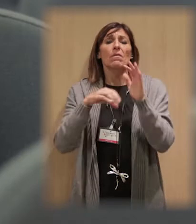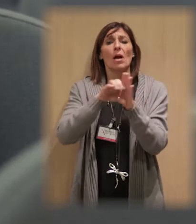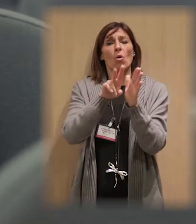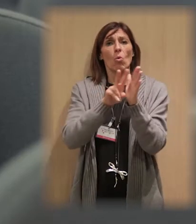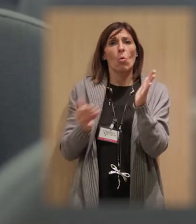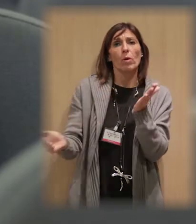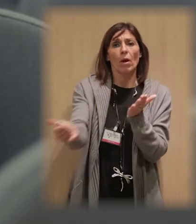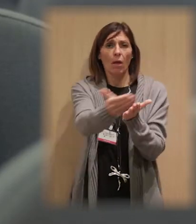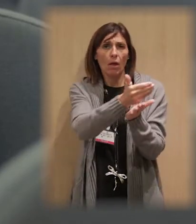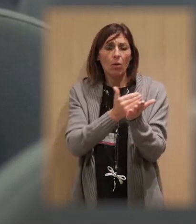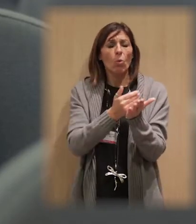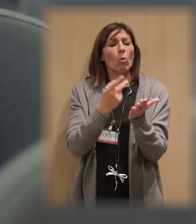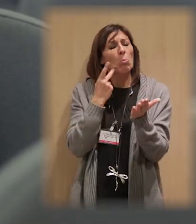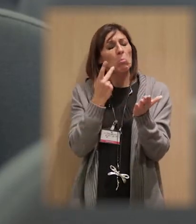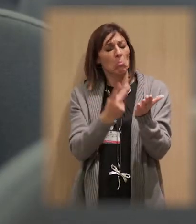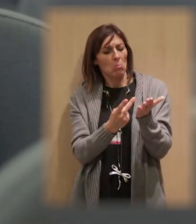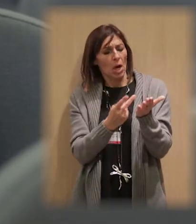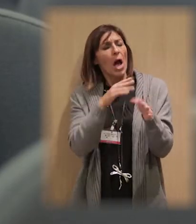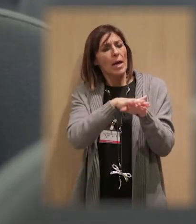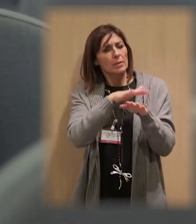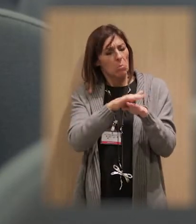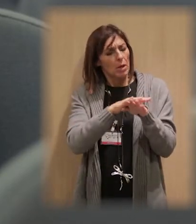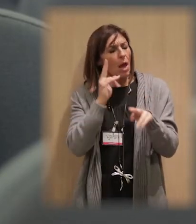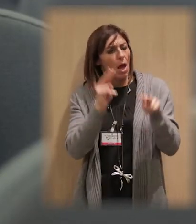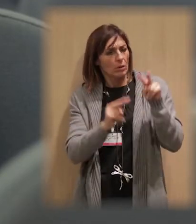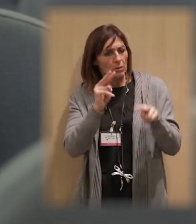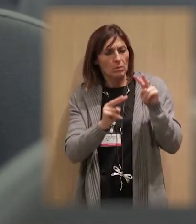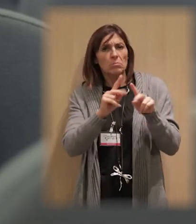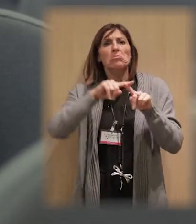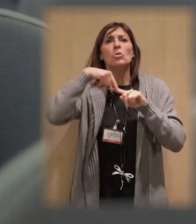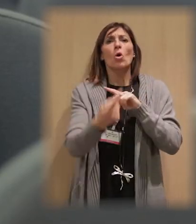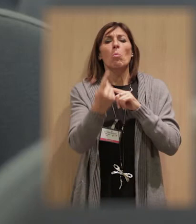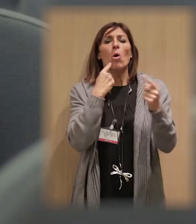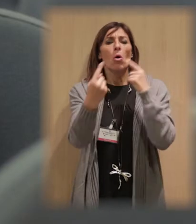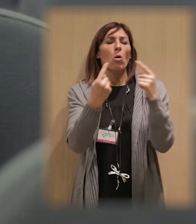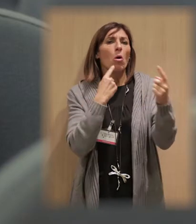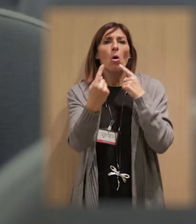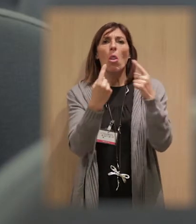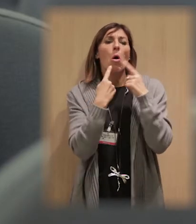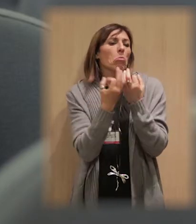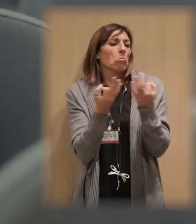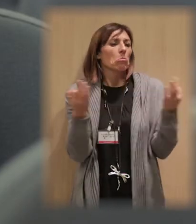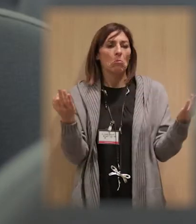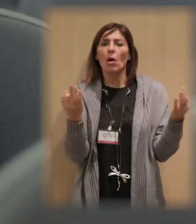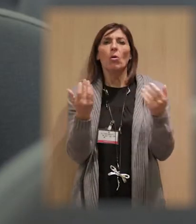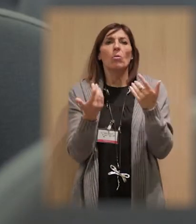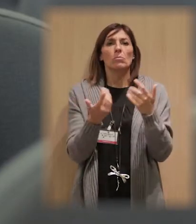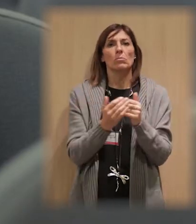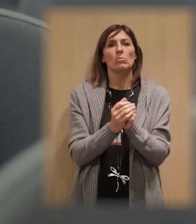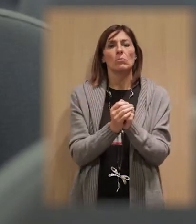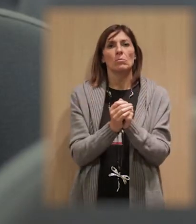valutiamo l'esperienza e a questo segue un iter di colloqui standard, quindi le procedure